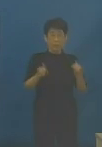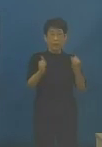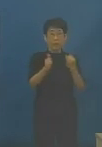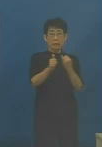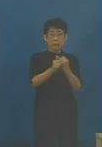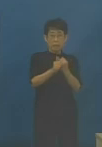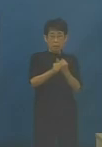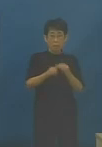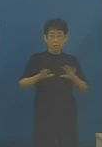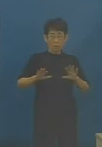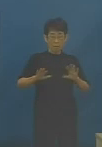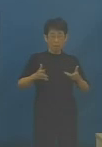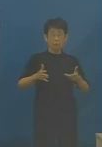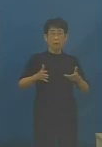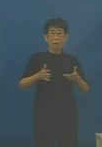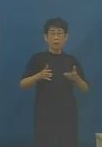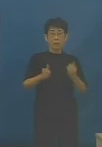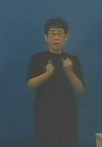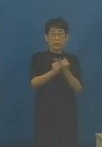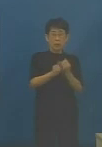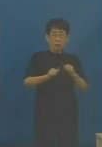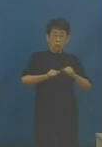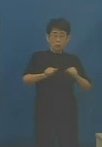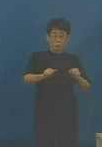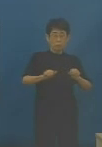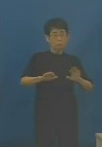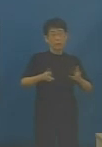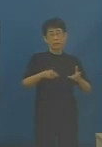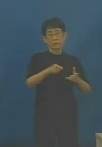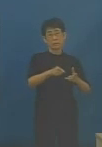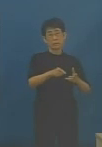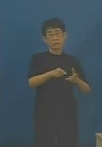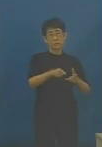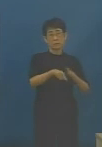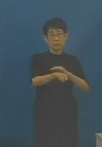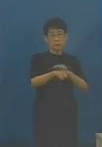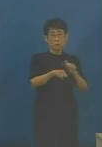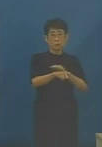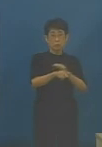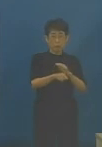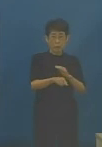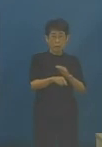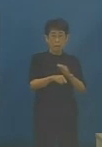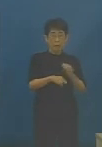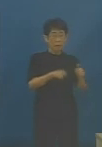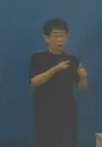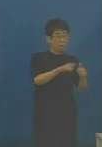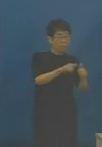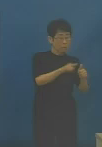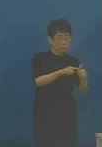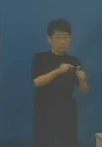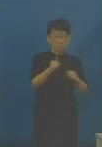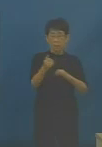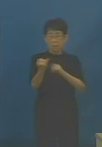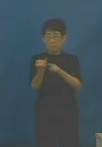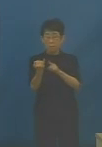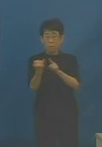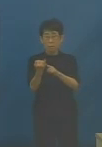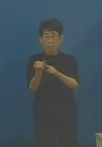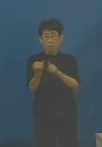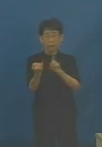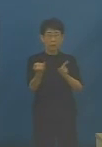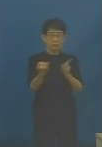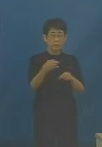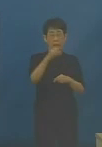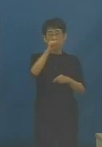の 56% ぐらいの方が適当な相手に出会えないということを言いですね、それちょっとここには書いてありません